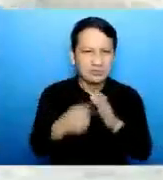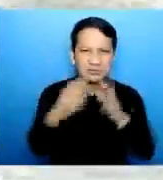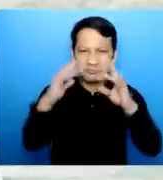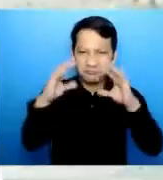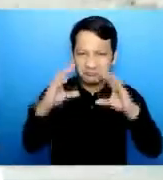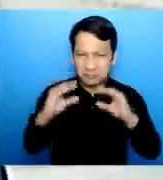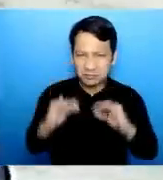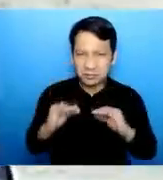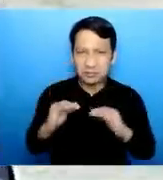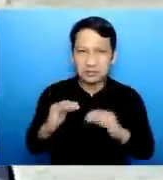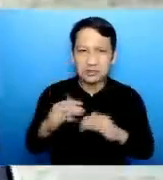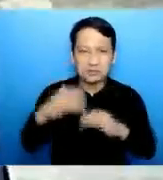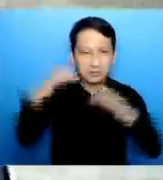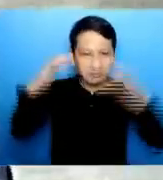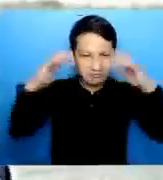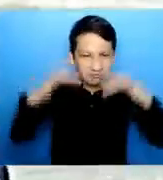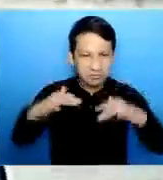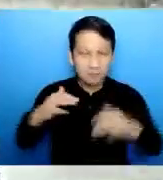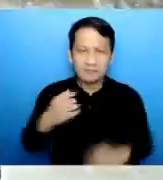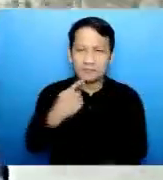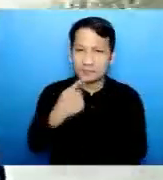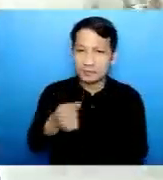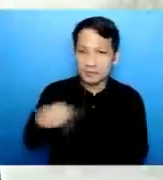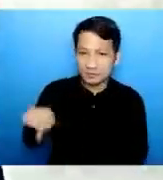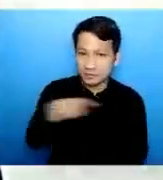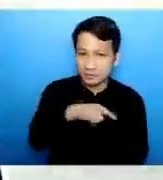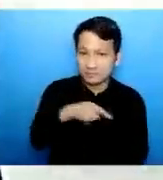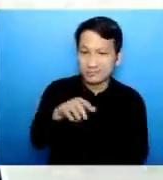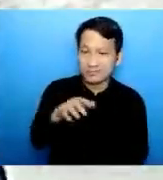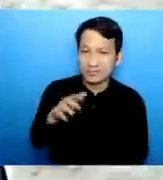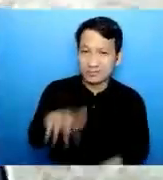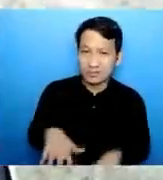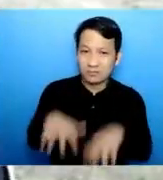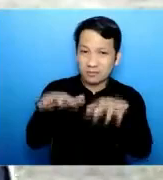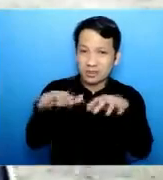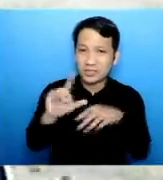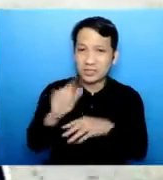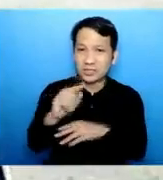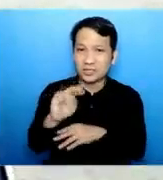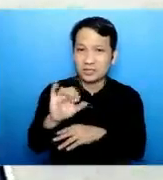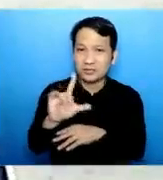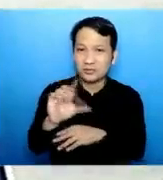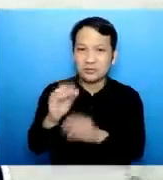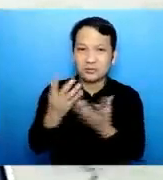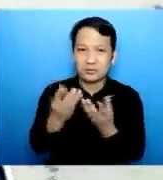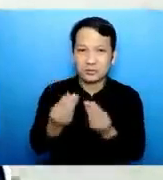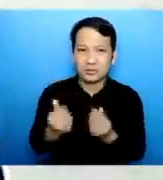nagiging pag-ambon. Kaya naman yung pagbaha sa kahabaan ng Aguinaldo Highway ay nagsimula ng